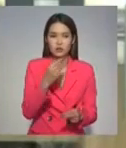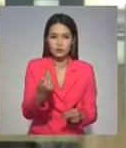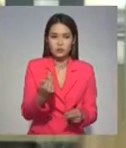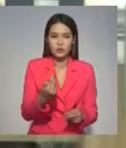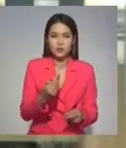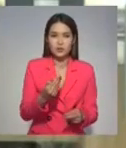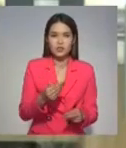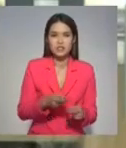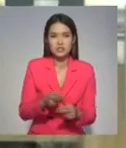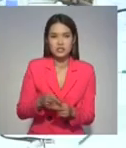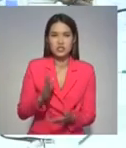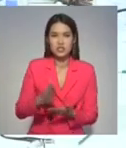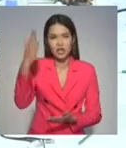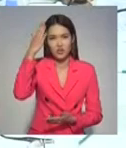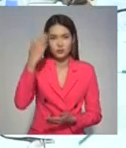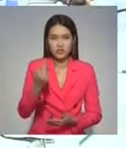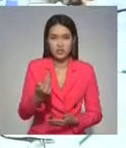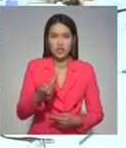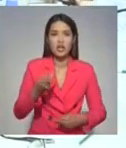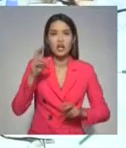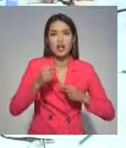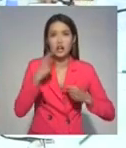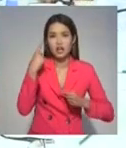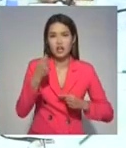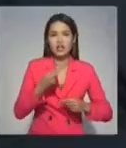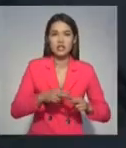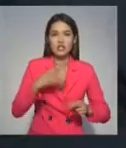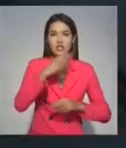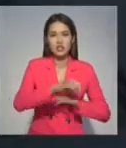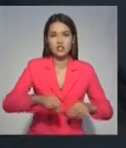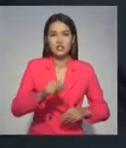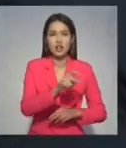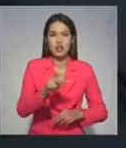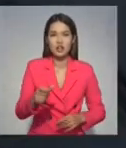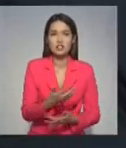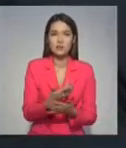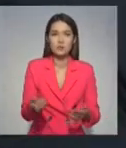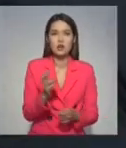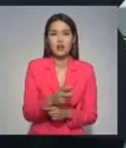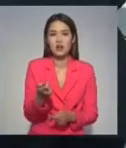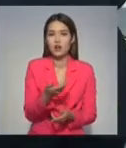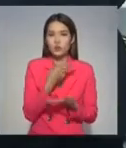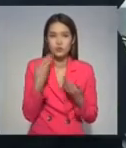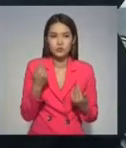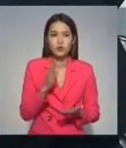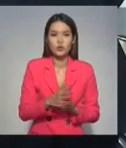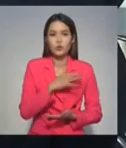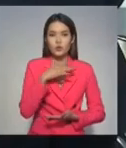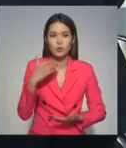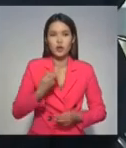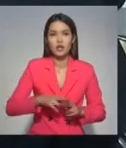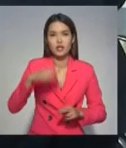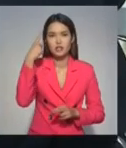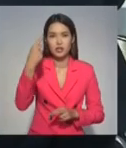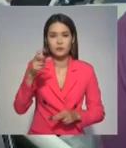кедергі келіп жатыр, әкімшілік кедергі. Атамекен кәсіпкерлер палатасына шетелдік іскер азаматтардан түсіп жатқан шағым аз болмай тұрған секілді. Палата өкілінің мәліметінше